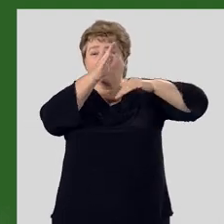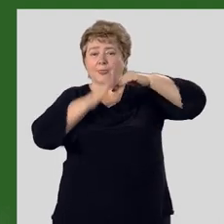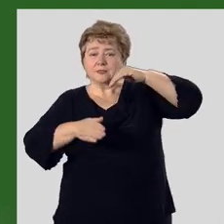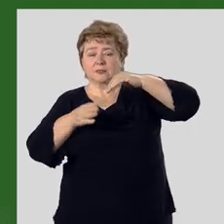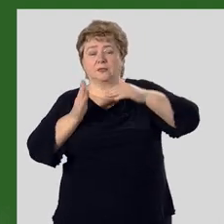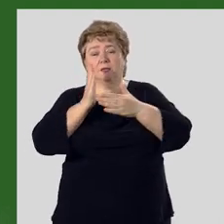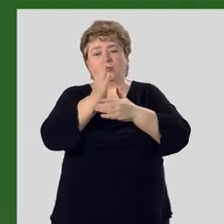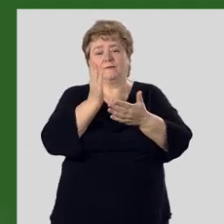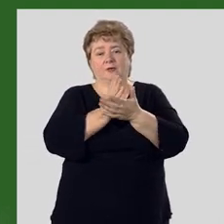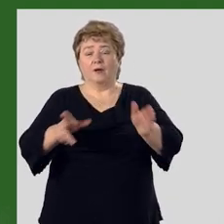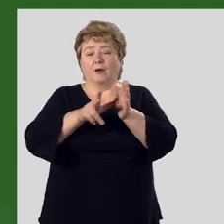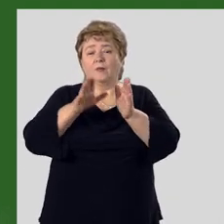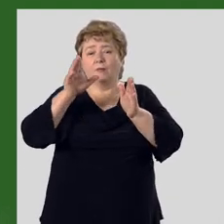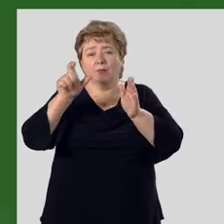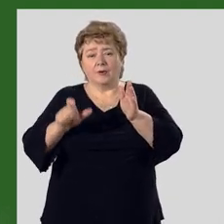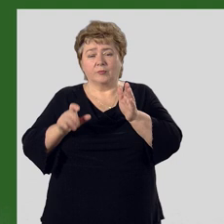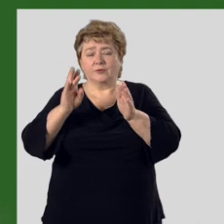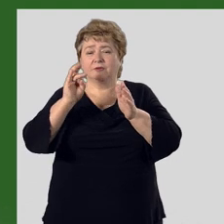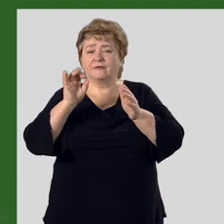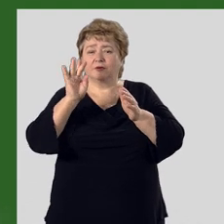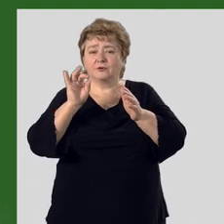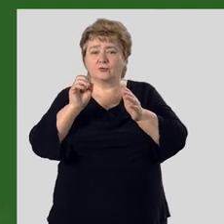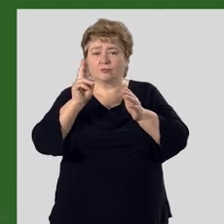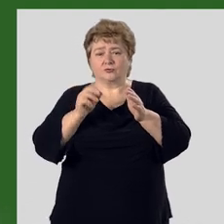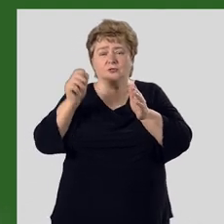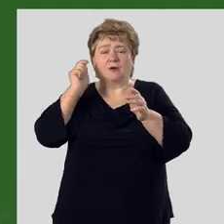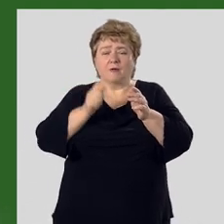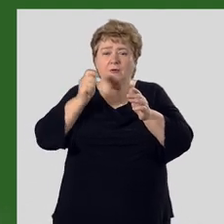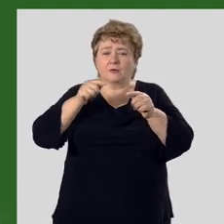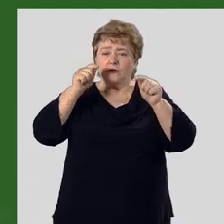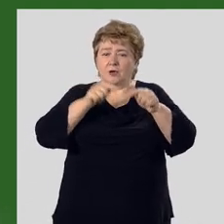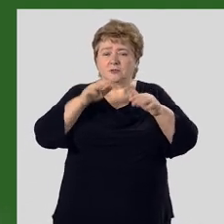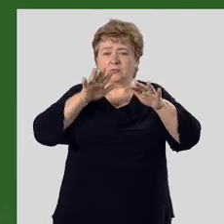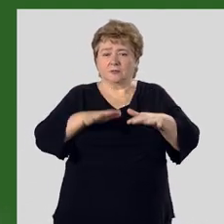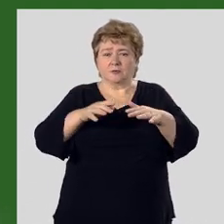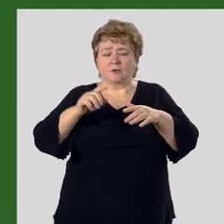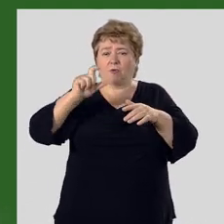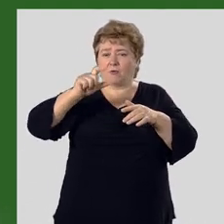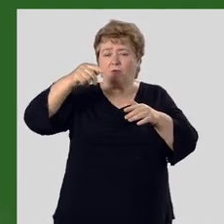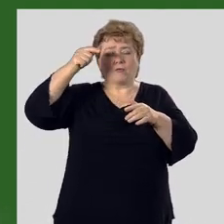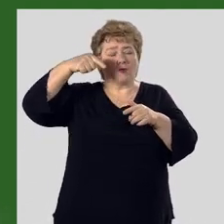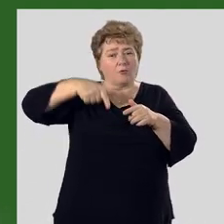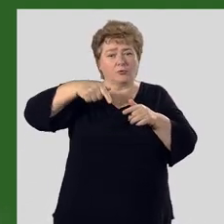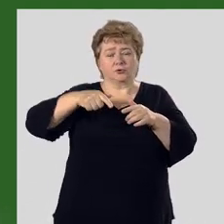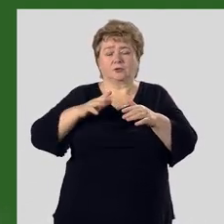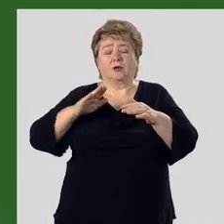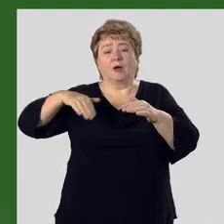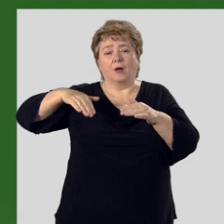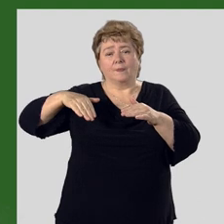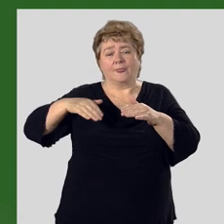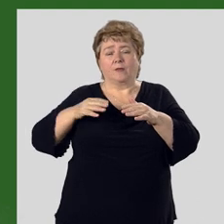она направлена. Помощник нивелировщика вбивает в указанное место колышек.